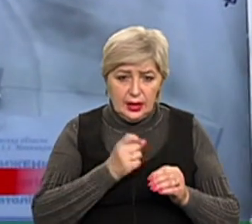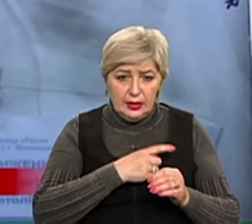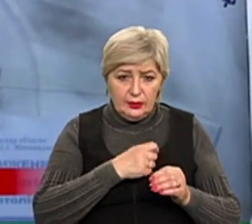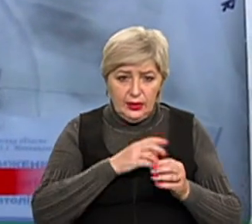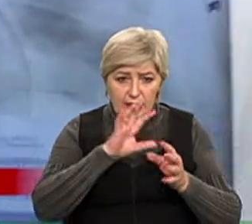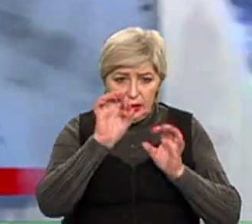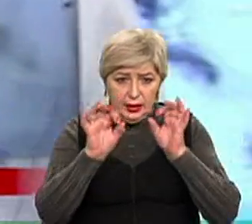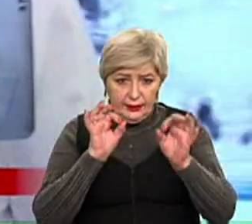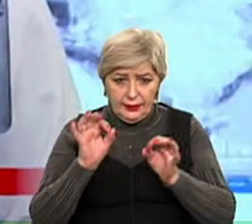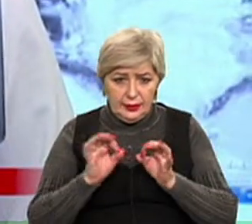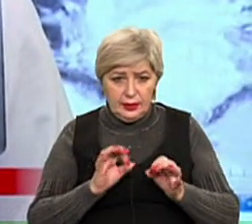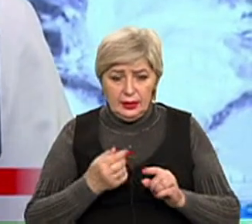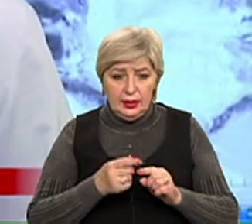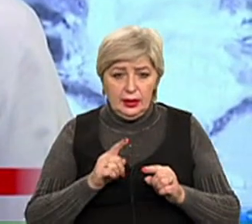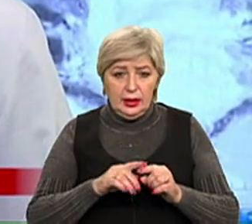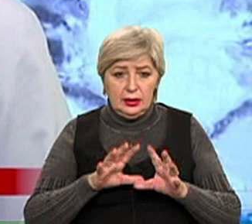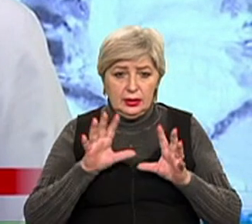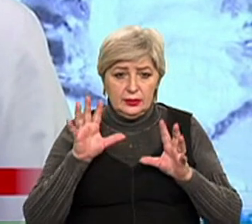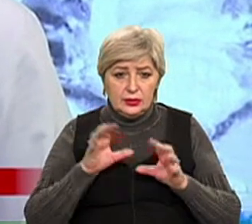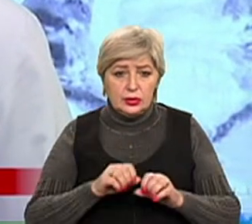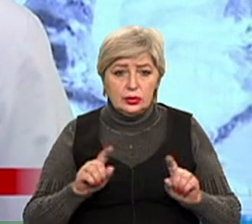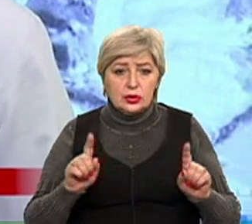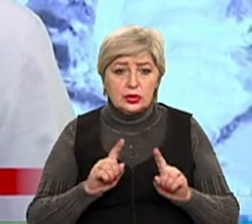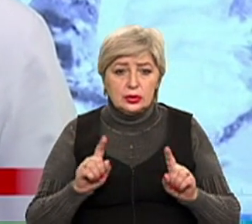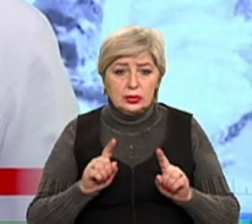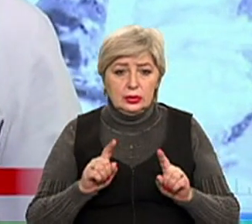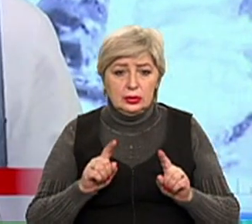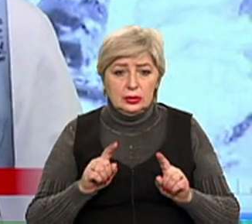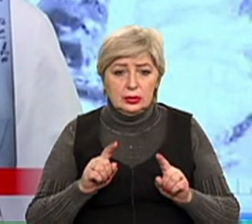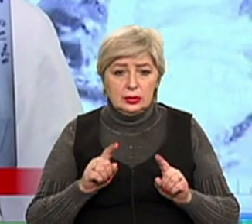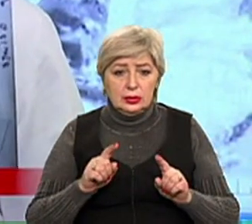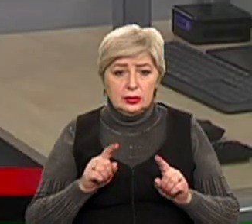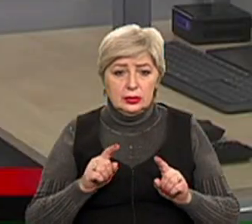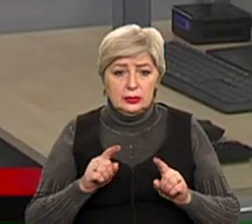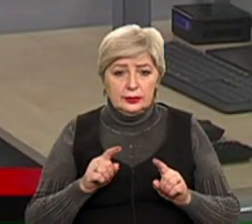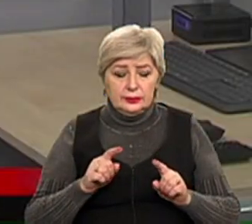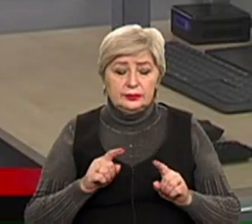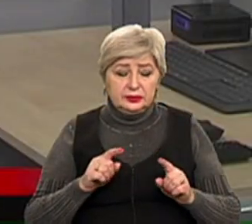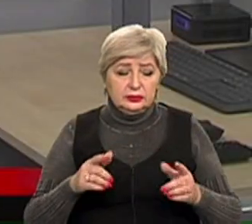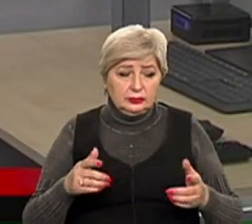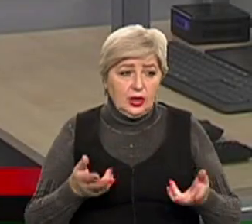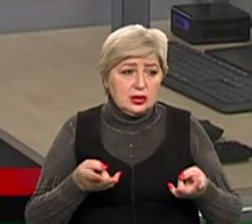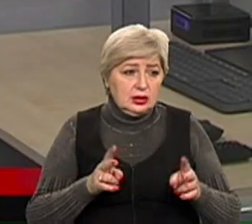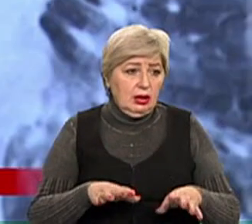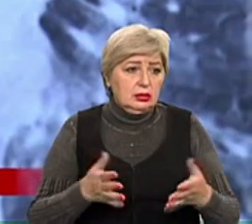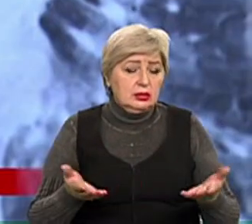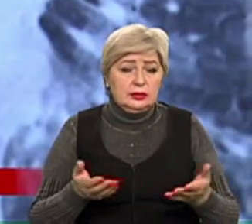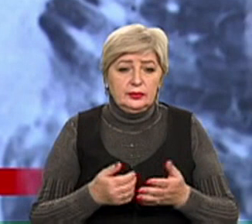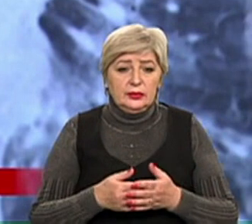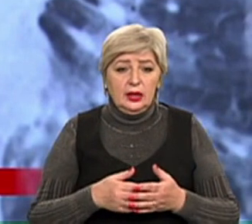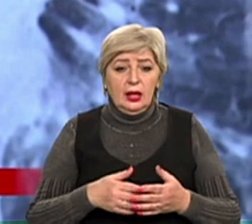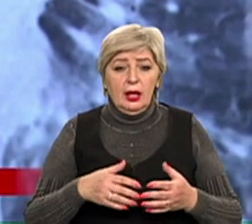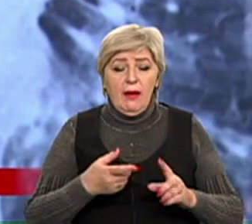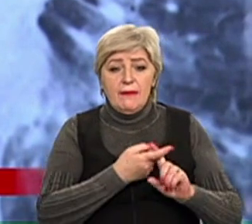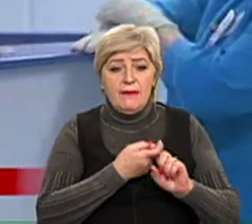белесоватые поражения – это все то, что съела пневмония. За словами лікарів, вірусна